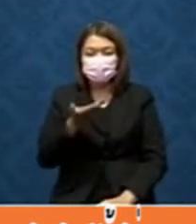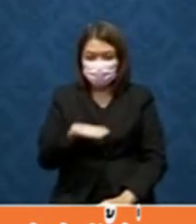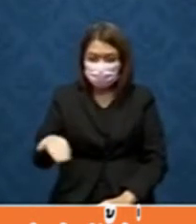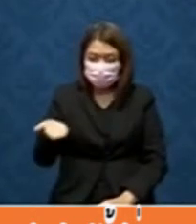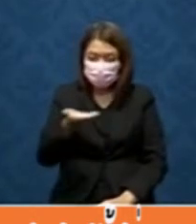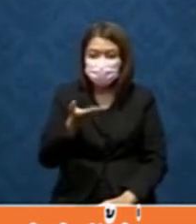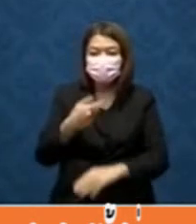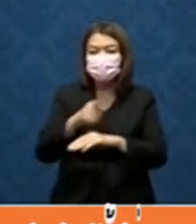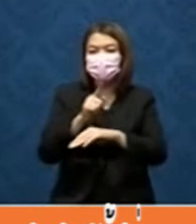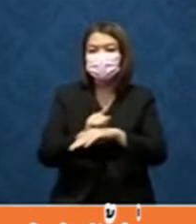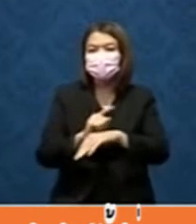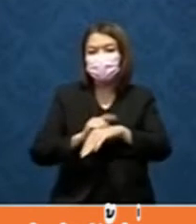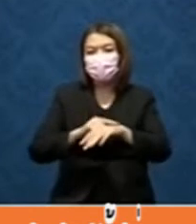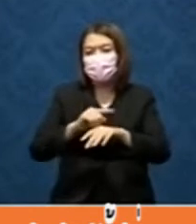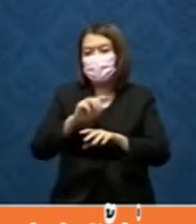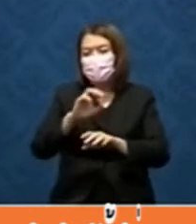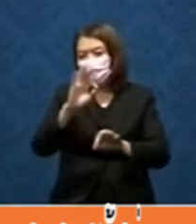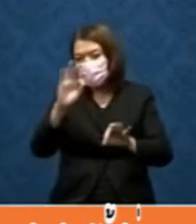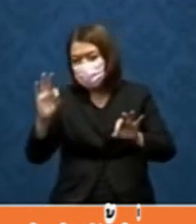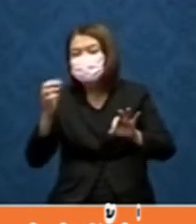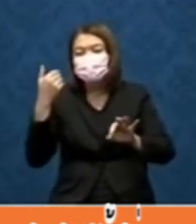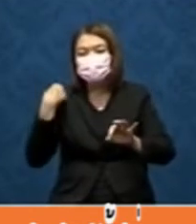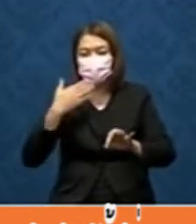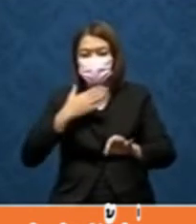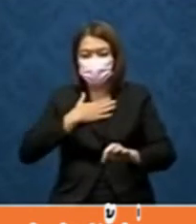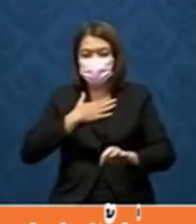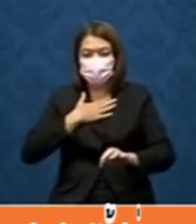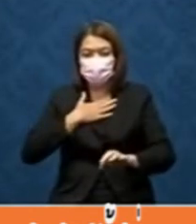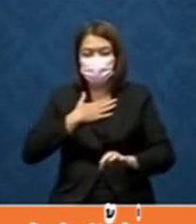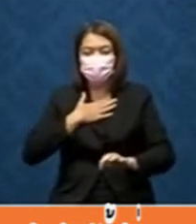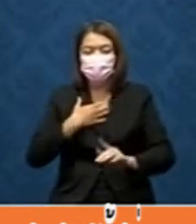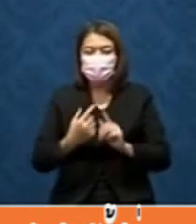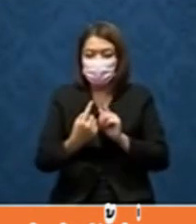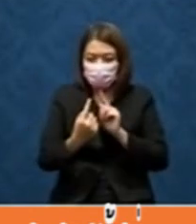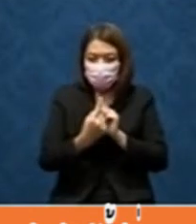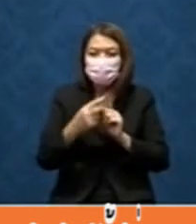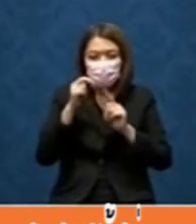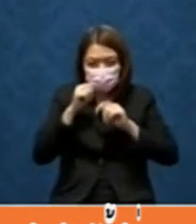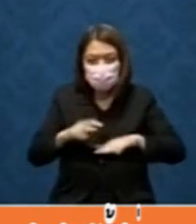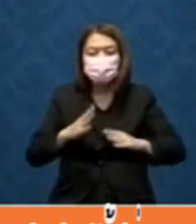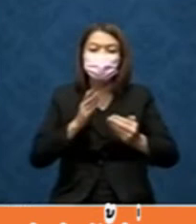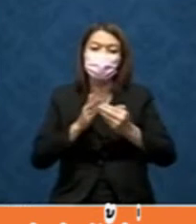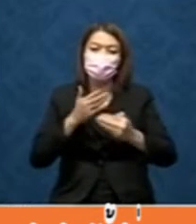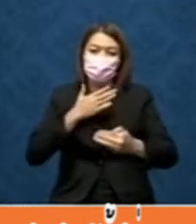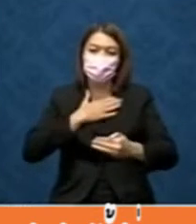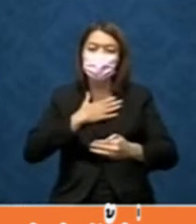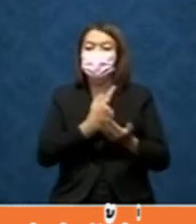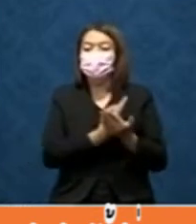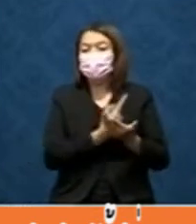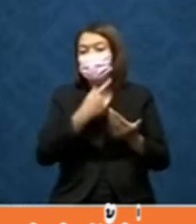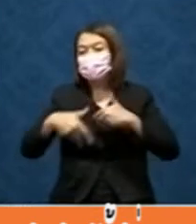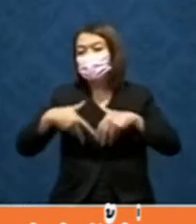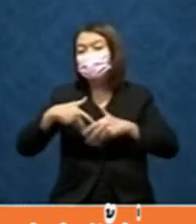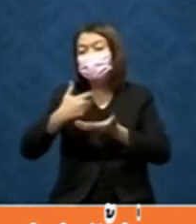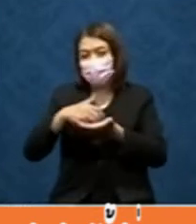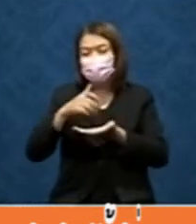านว่าหากจะมเวลาเกินเลยไปบ้าง ก็เพราว่าผมเองนั้นก็เป็ทงผู้ประสบภัยน้ำถวมโยตรงและเป็นตัวแทนของพน้ป